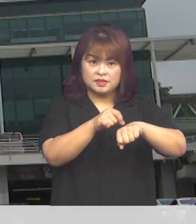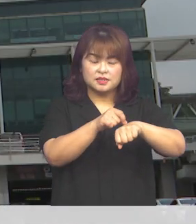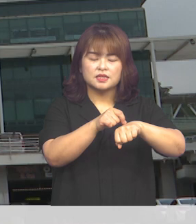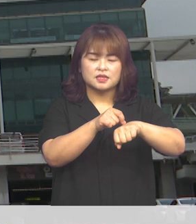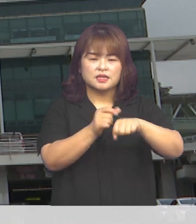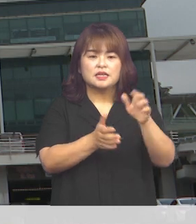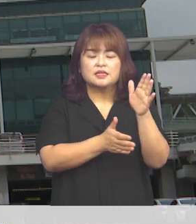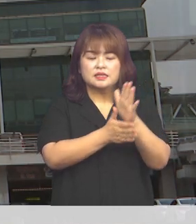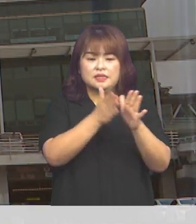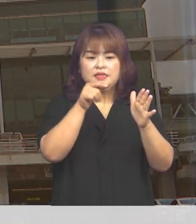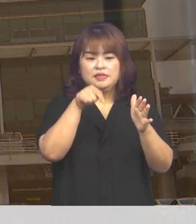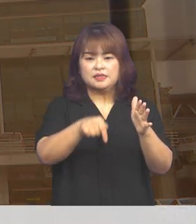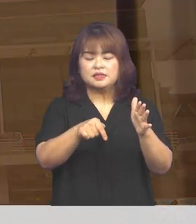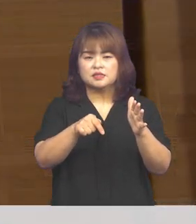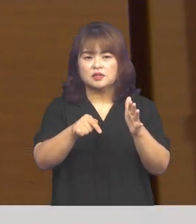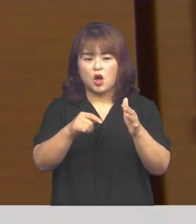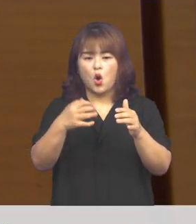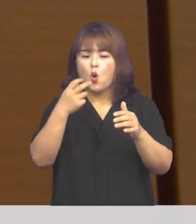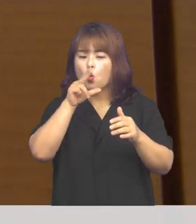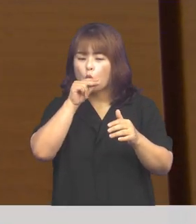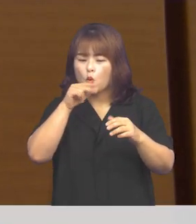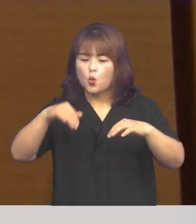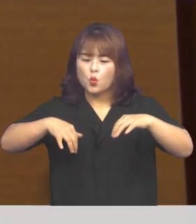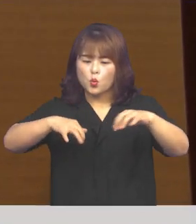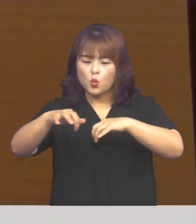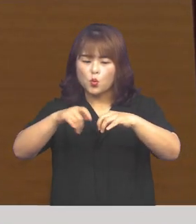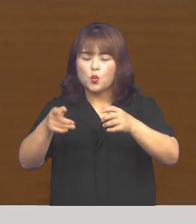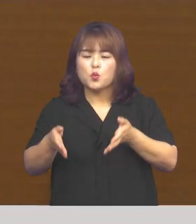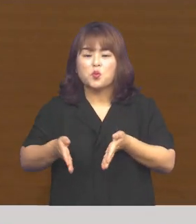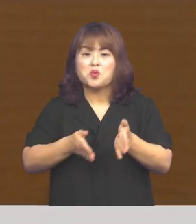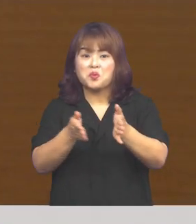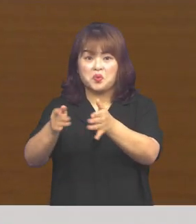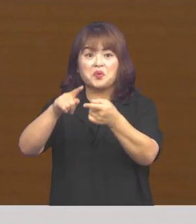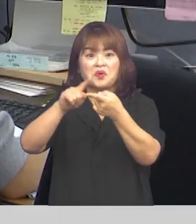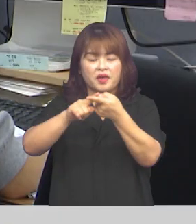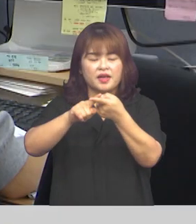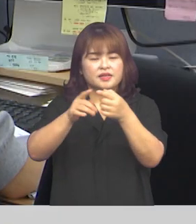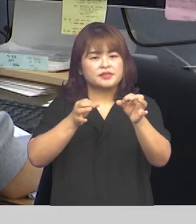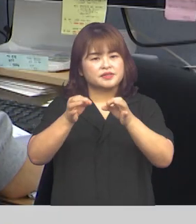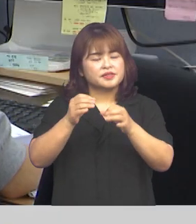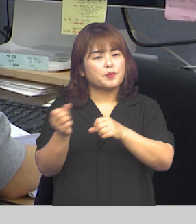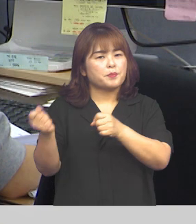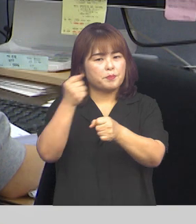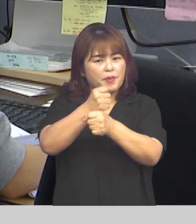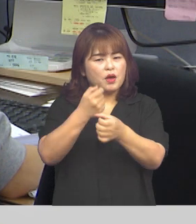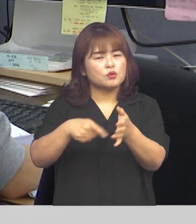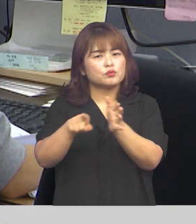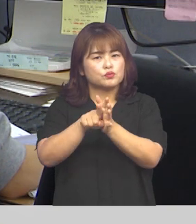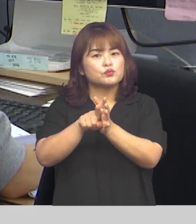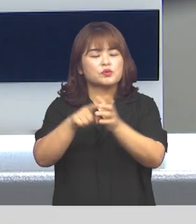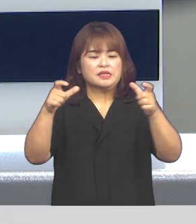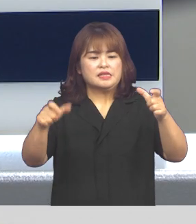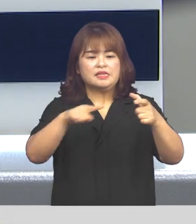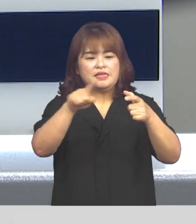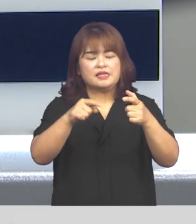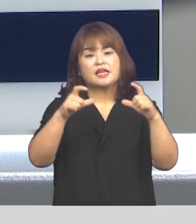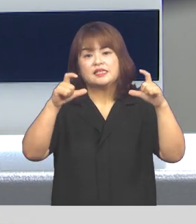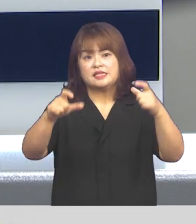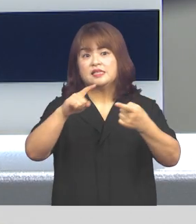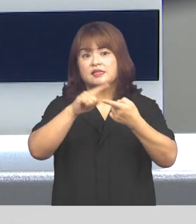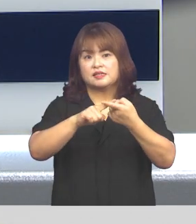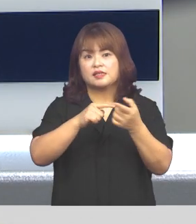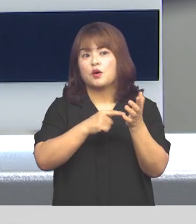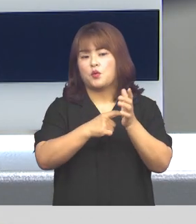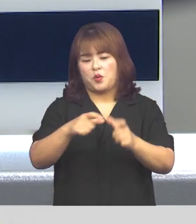용인특례시는 골목상권을 육성하고 지역상권의 활력을 불어넣고자 골목형 상점가 지정을 확대합니다.